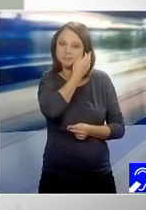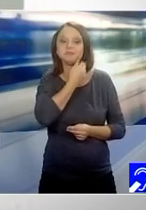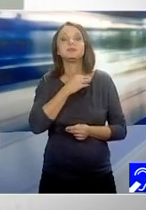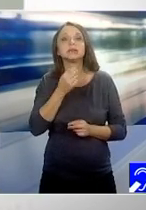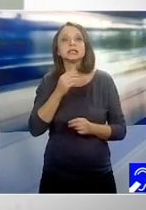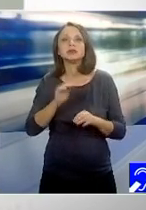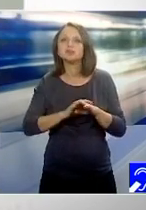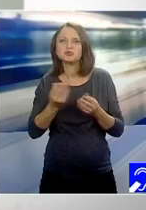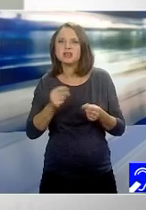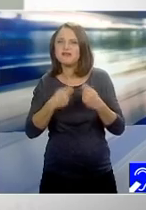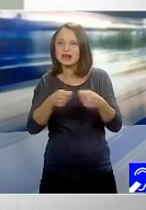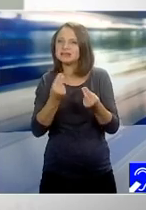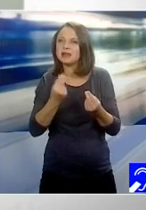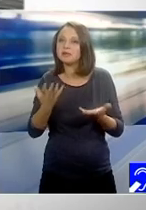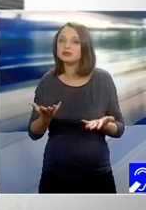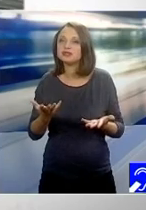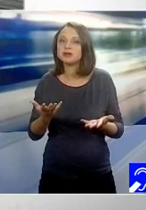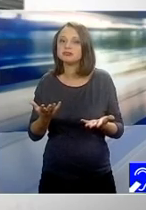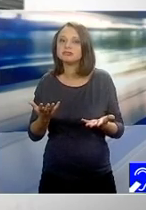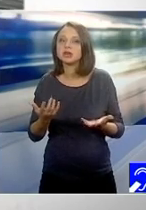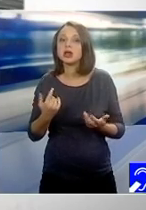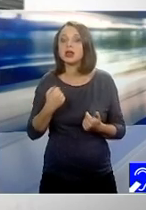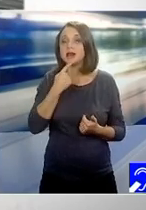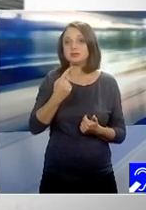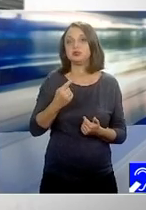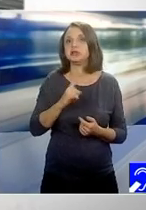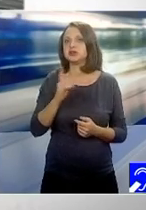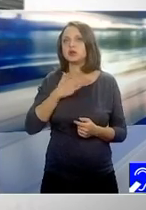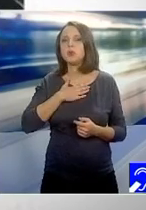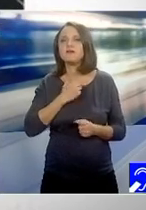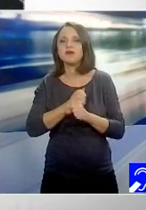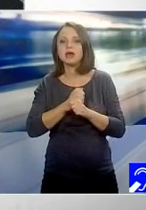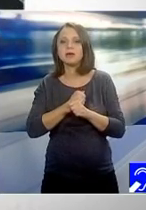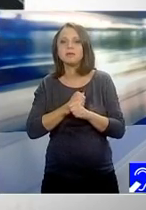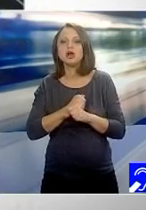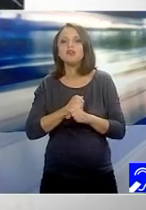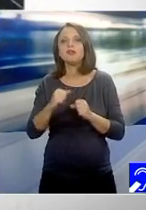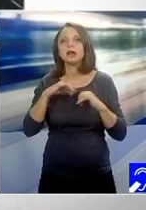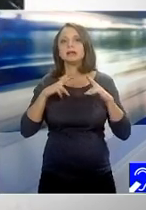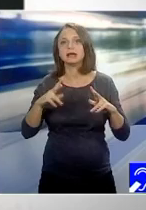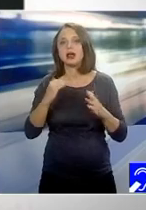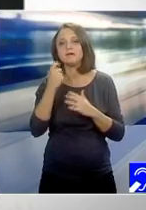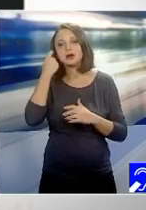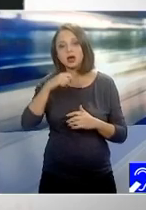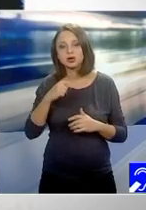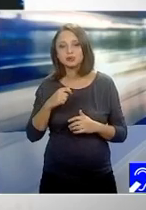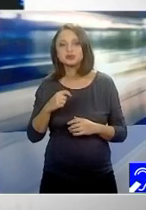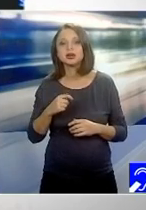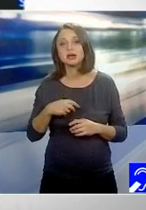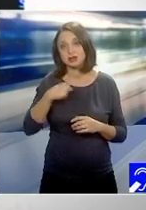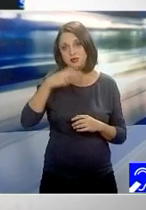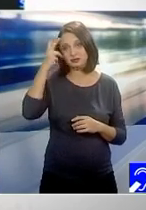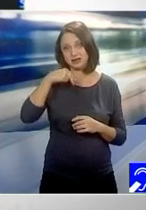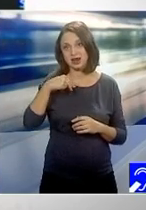permis, deci ne spuneți că de fapt nu avem o problemă foarte gravă la Cluj, că problema e că în alte zone nu s-a constatat, să înțeleg că